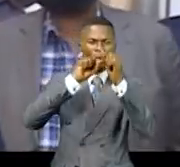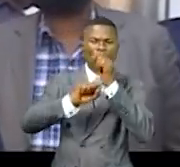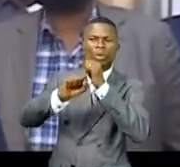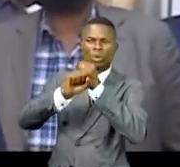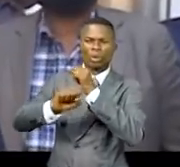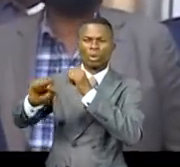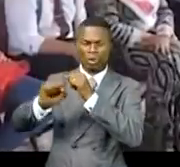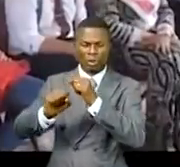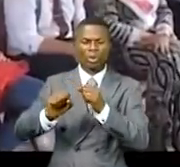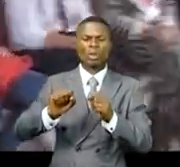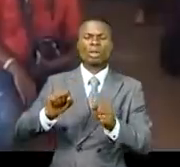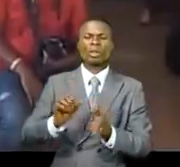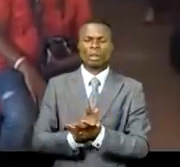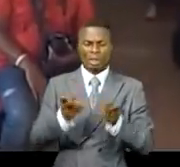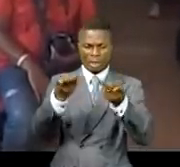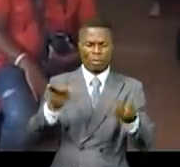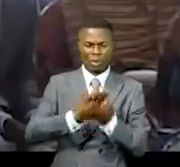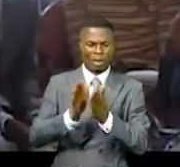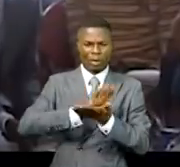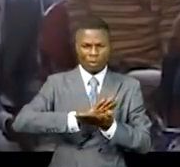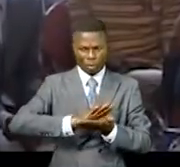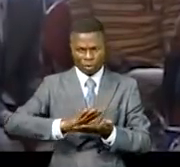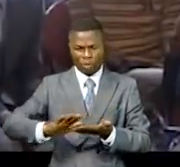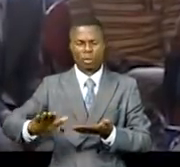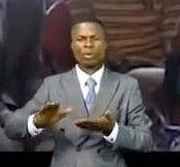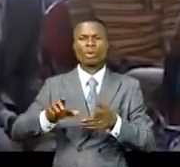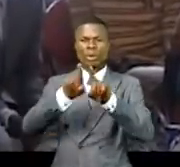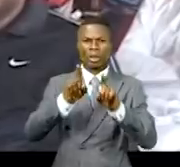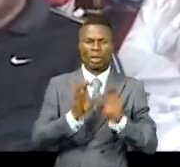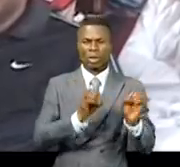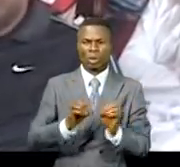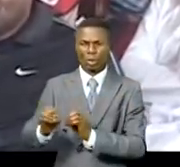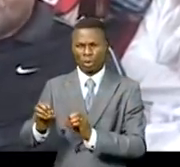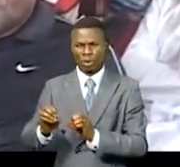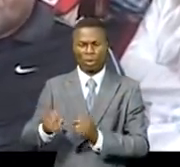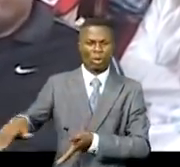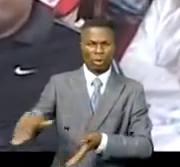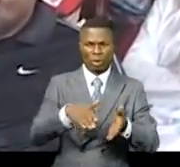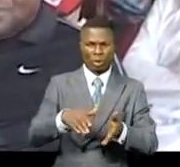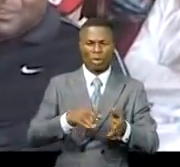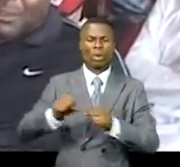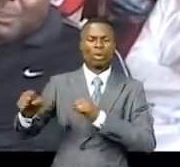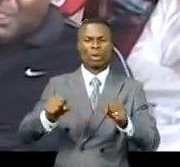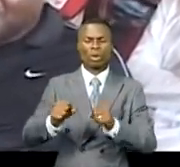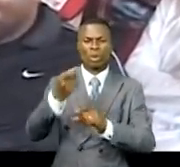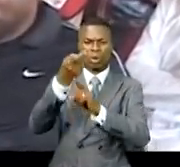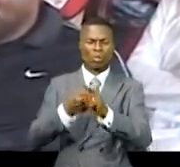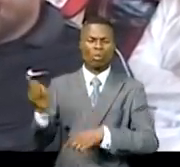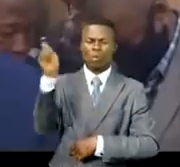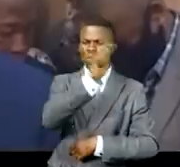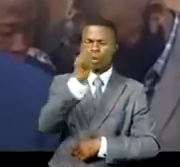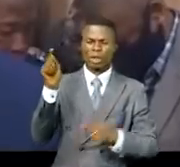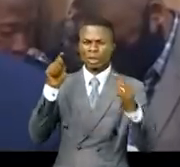de l'assainissement du milieu. On va organiser les rallyes, les concours du mois d'avril jusqu'au 8 mai. Il y a